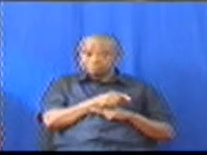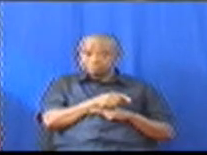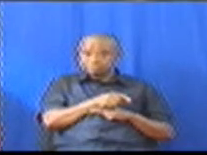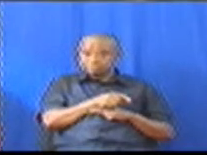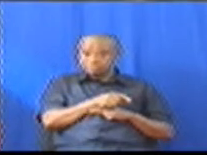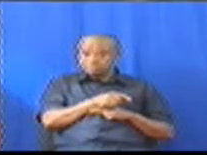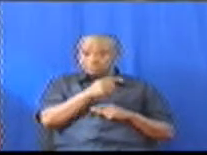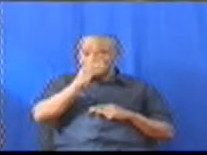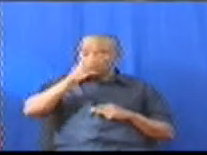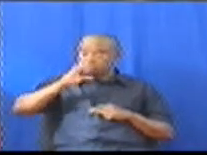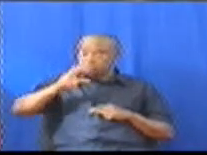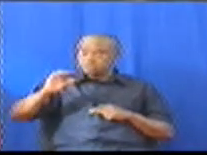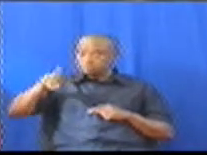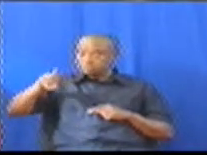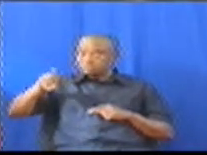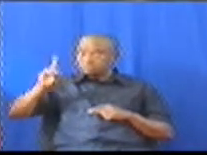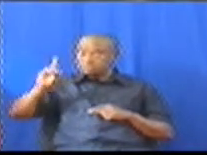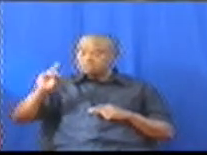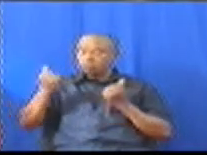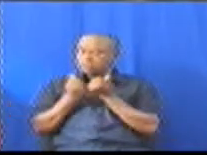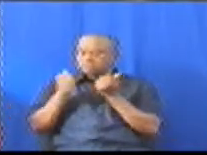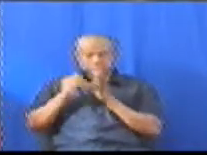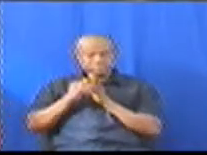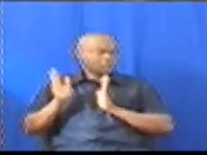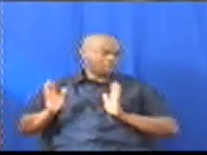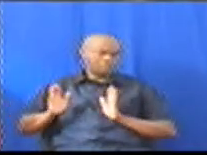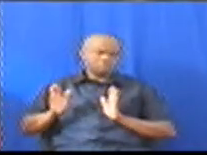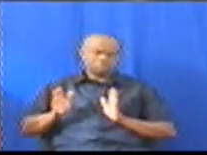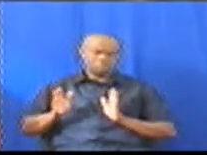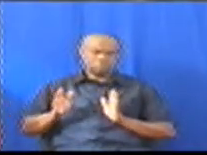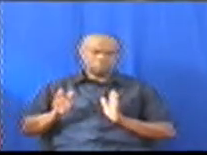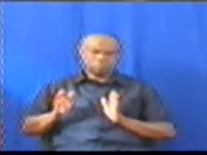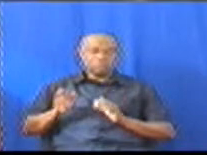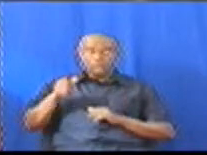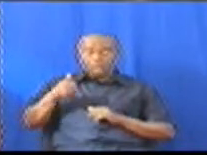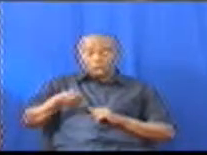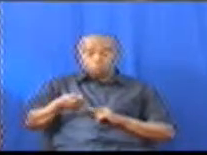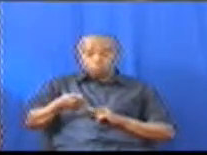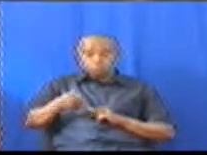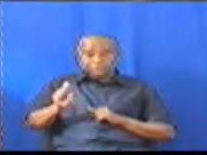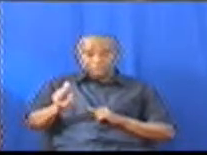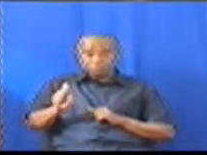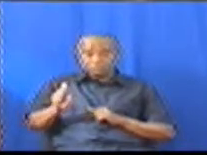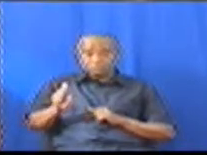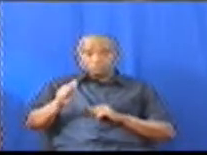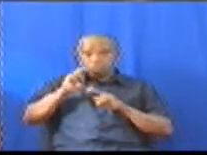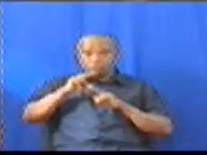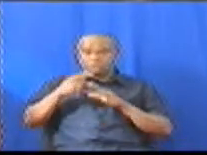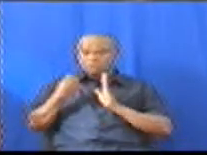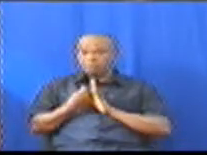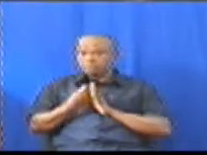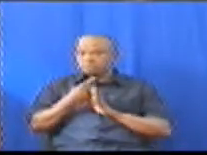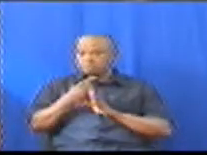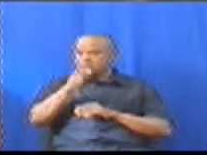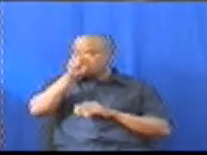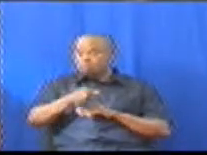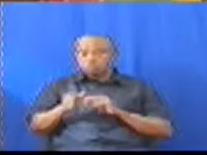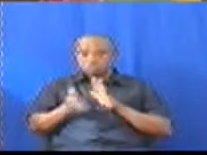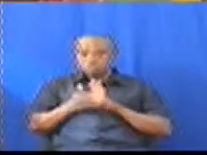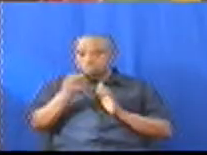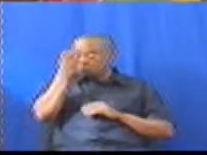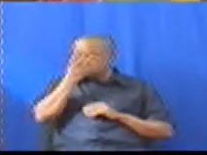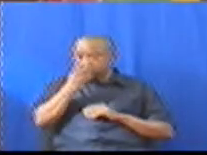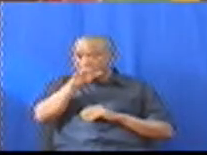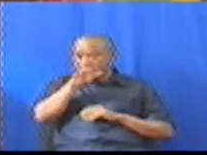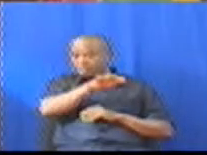CPD wanaenda kutengeneza sheria, ni sheria tulizozitengeneza sisi wanaenda kuziweka kwa pamoja ili watu wasianze kuzitafuta kila